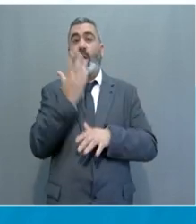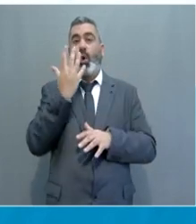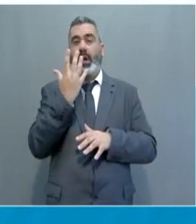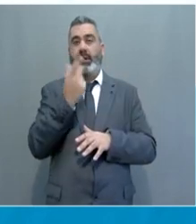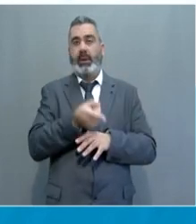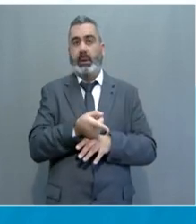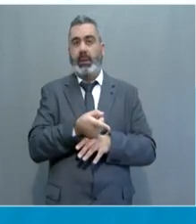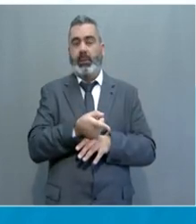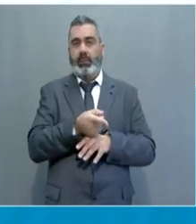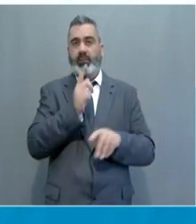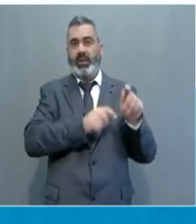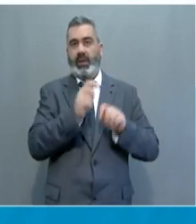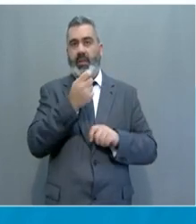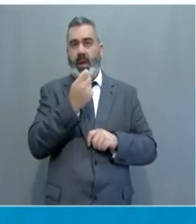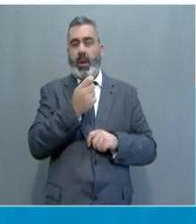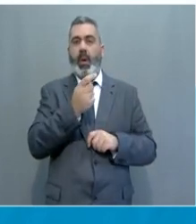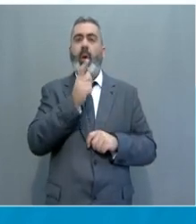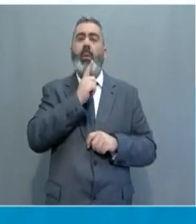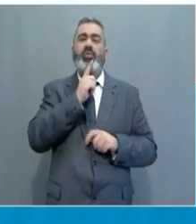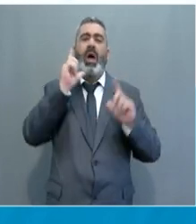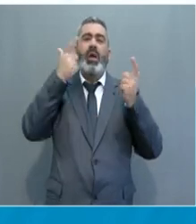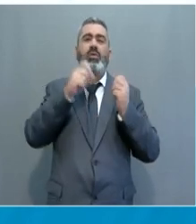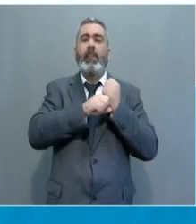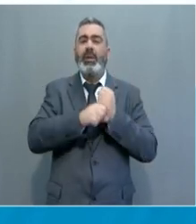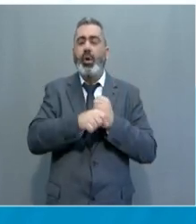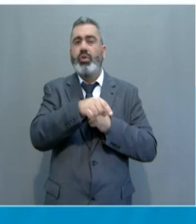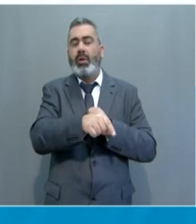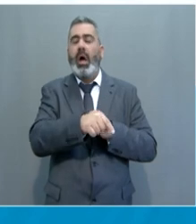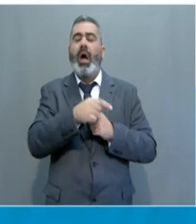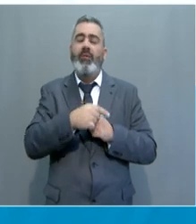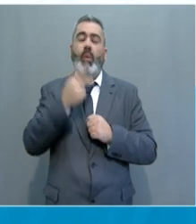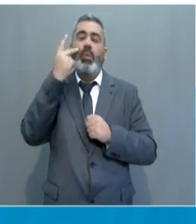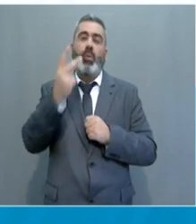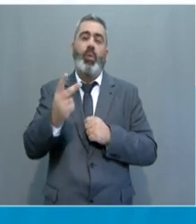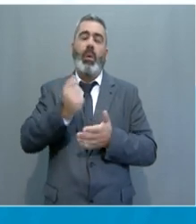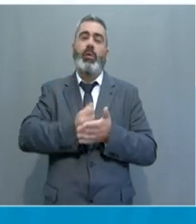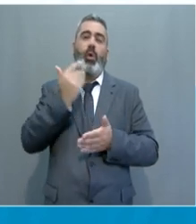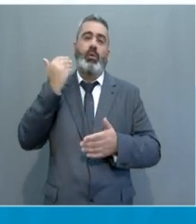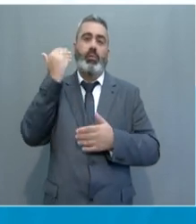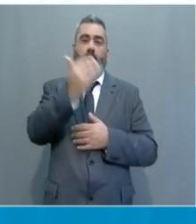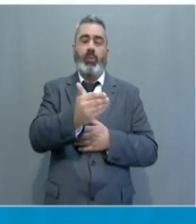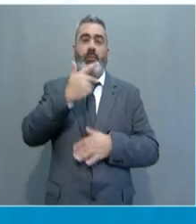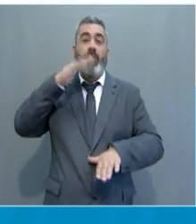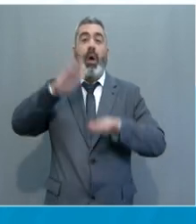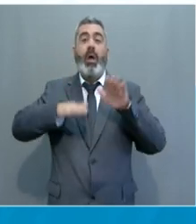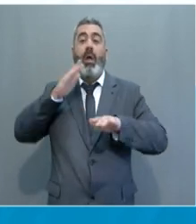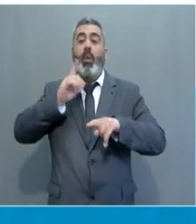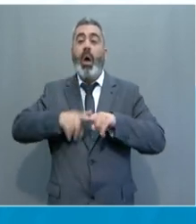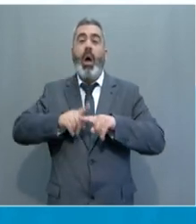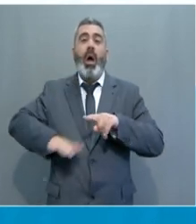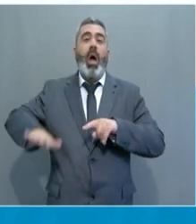μονάδες της ΔΕΗ, όπως η Μελίτη ή ο Άγιος Δημήτριος 5, αυτό είναι κάτι το οποίο θα αξιολογηθεί ανάλογα με τις ανάγκες